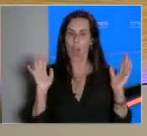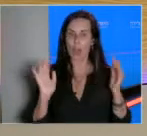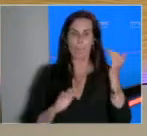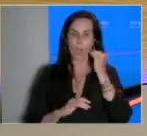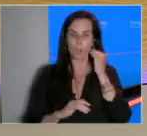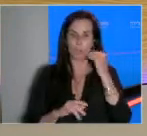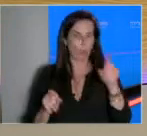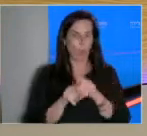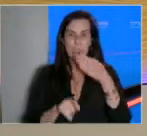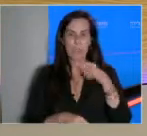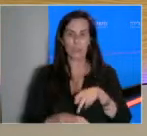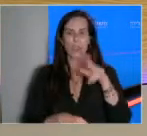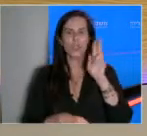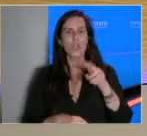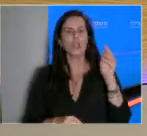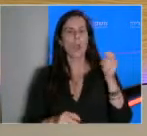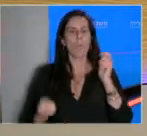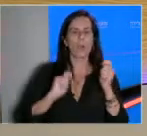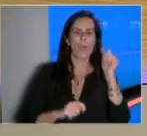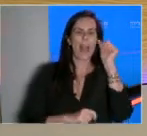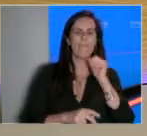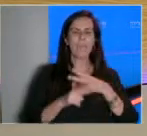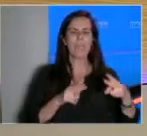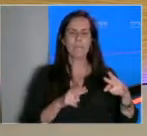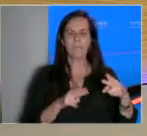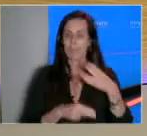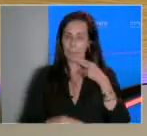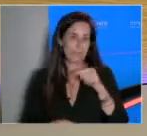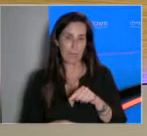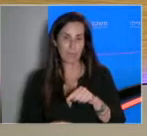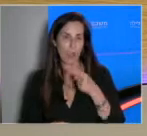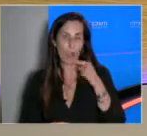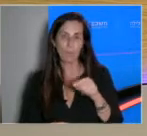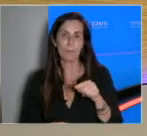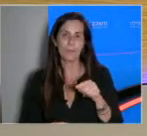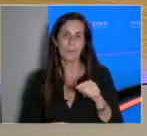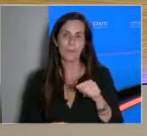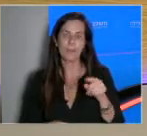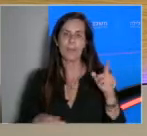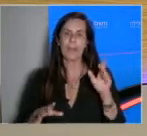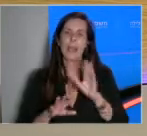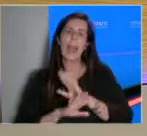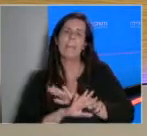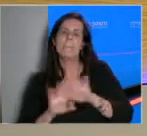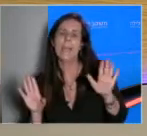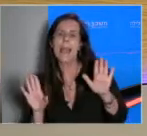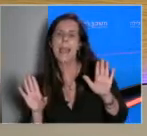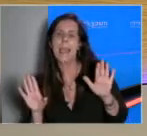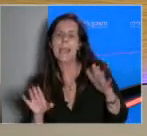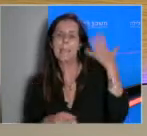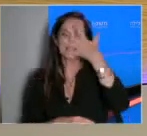בארצות הברית, כמו בישראל, ישנם מועדונים ללבנים בלבד. בישראל קוראים לזה ללא יוצאי מדינות